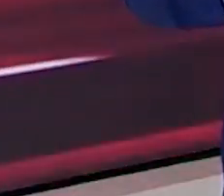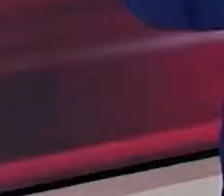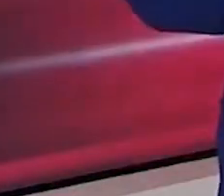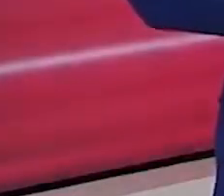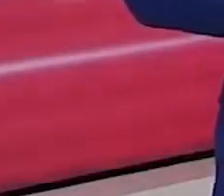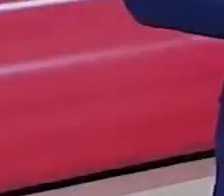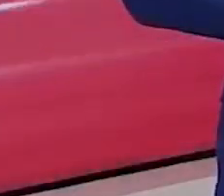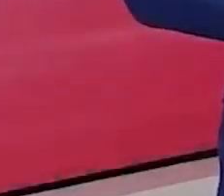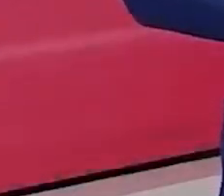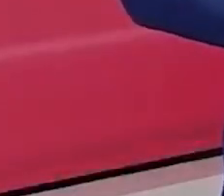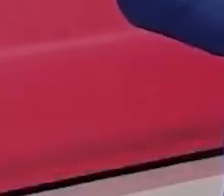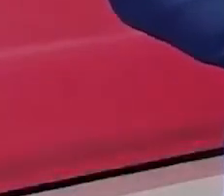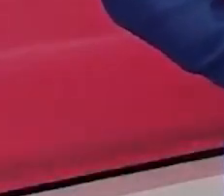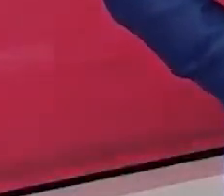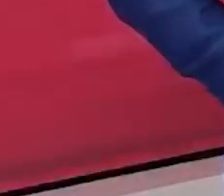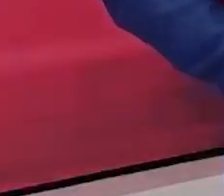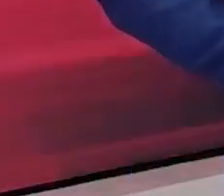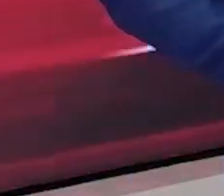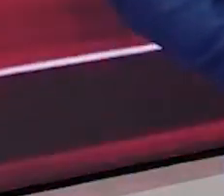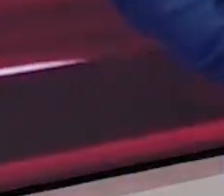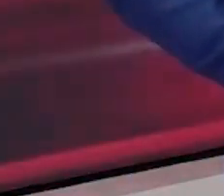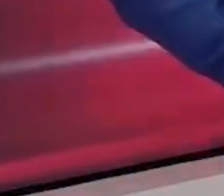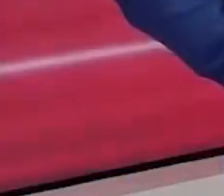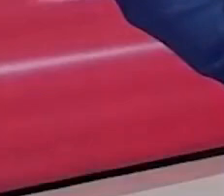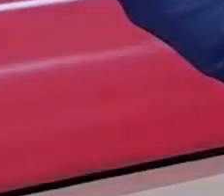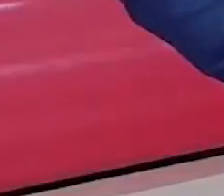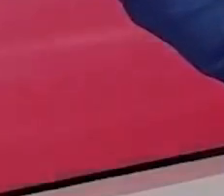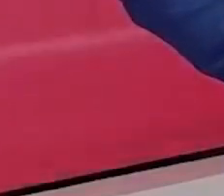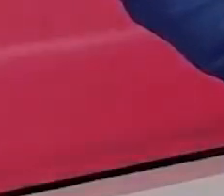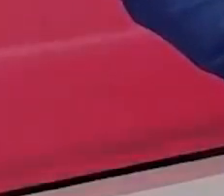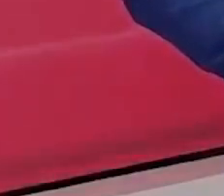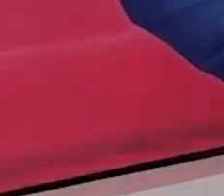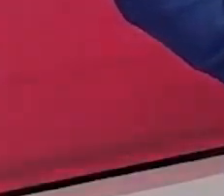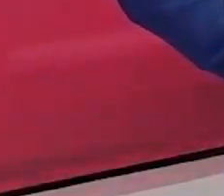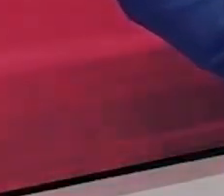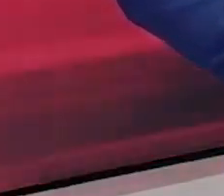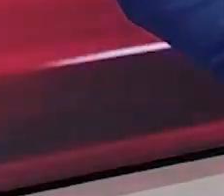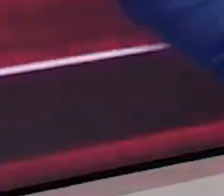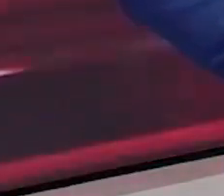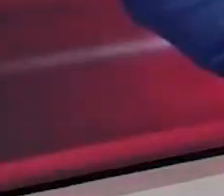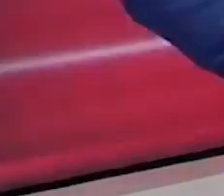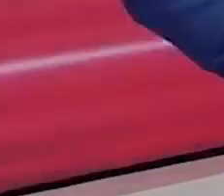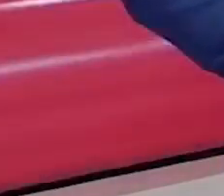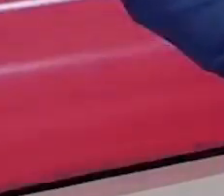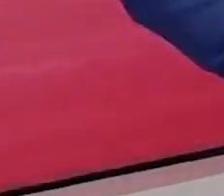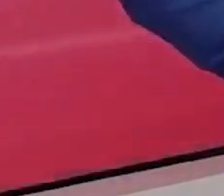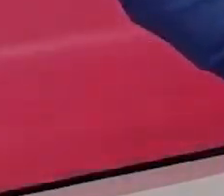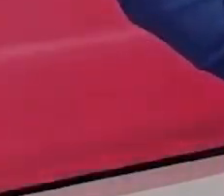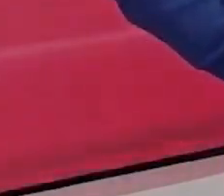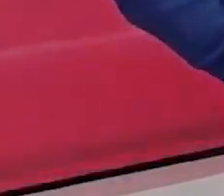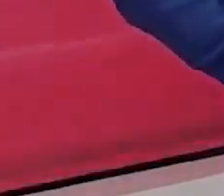laging una sa mga balita, bisitahin at mag-subscribe sa GMA Integrated News sa YouTube. Sa mga kapuso